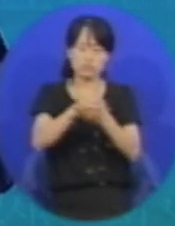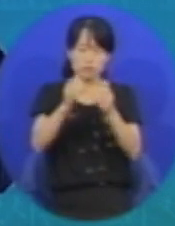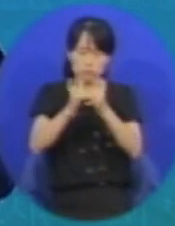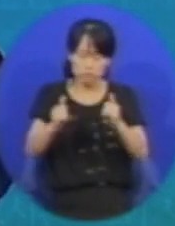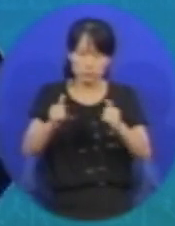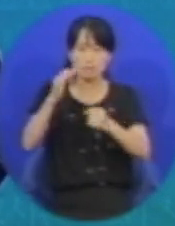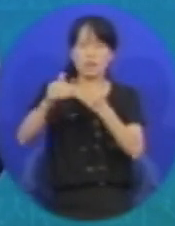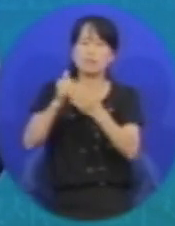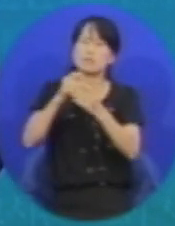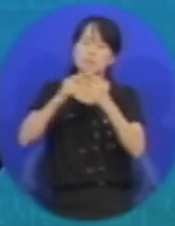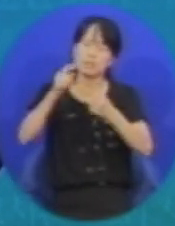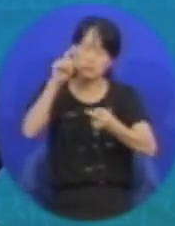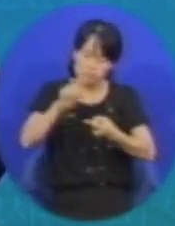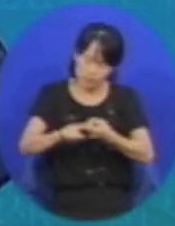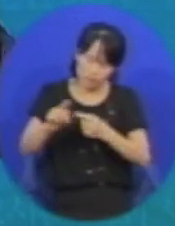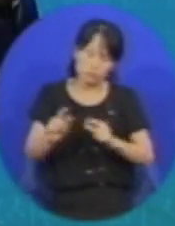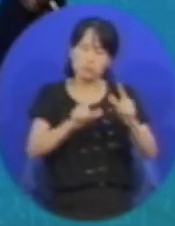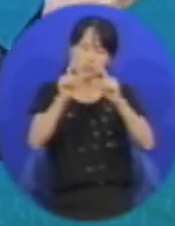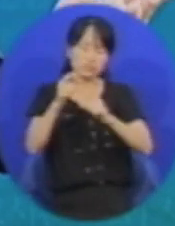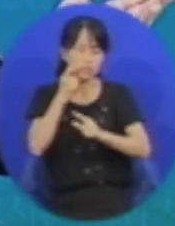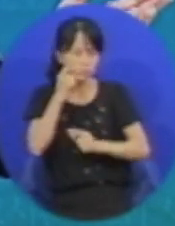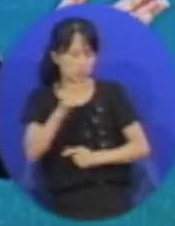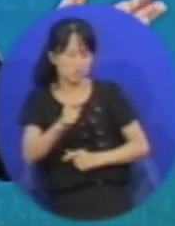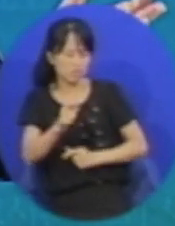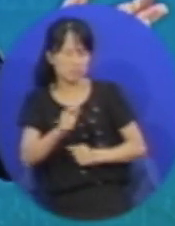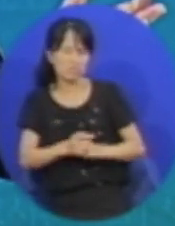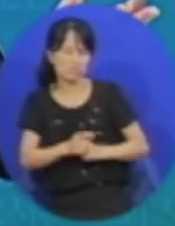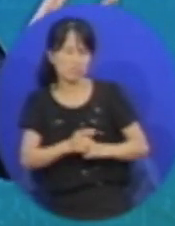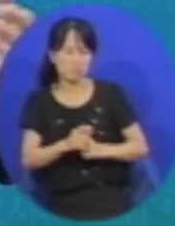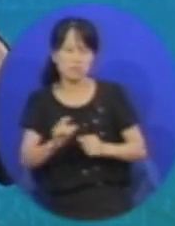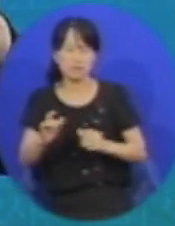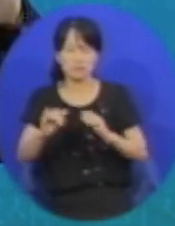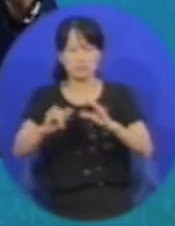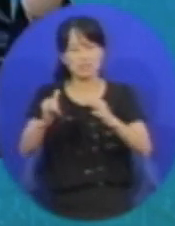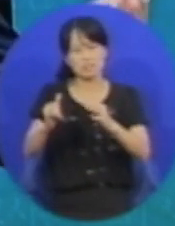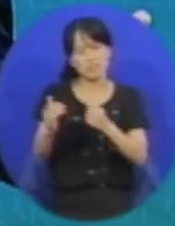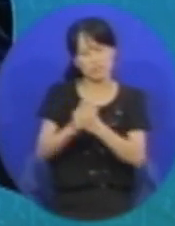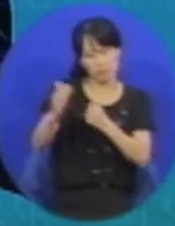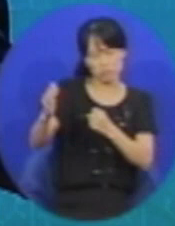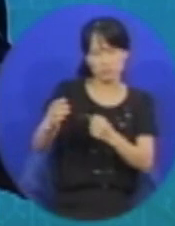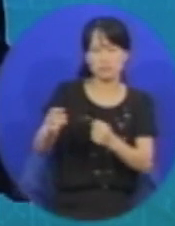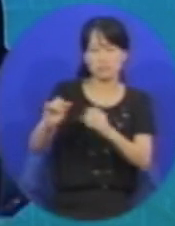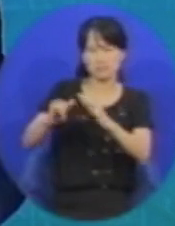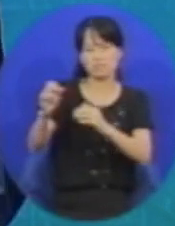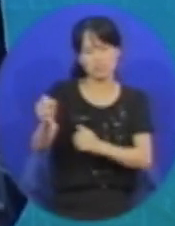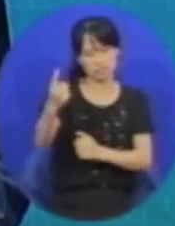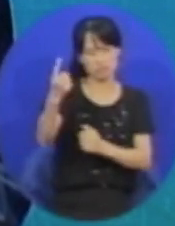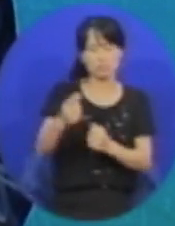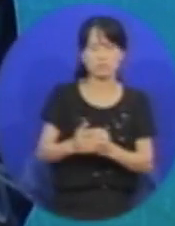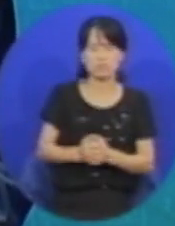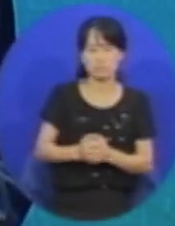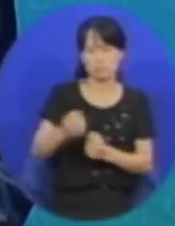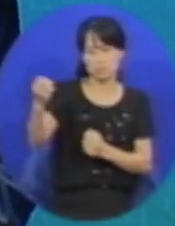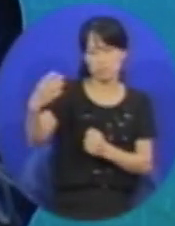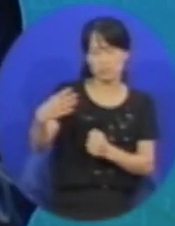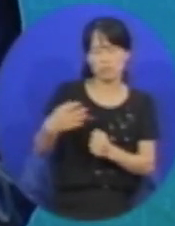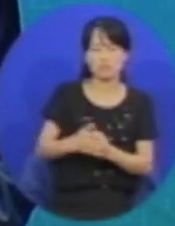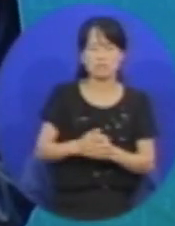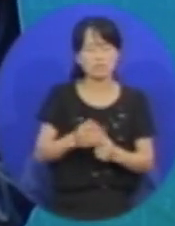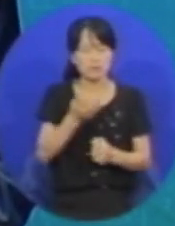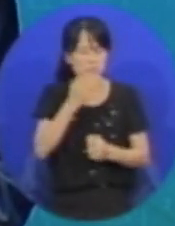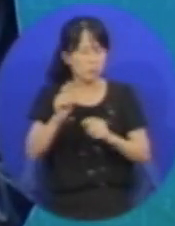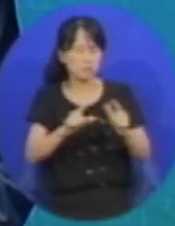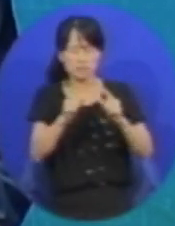하나님의 말씀대로 살지 못하는 것을 세상 핑계를 댑니다. 먹고 살기가 어려워서, 뭐 세상이 다